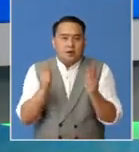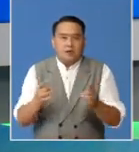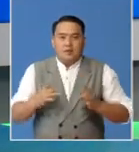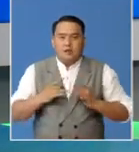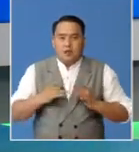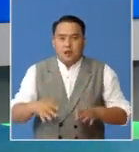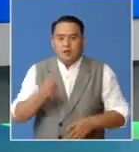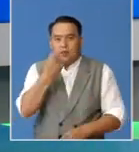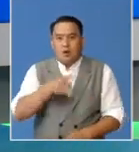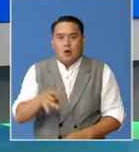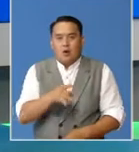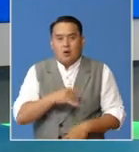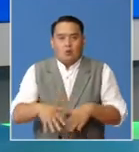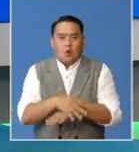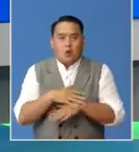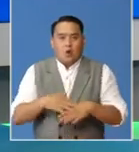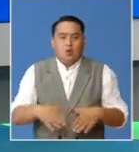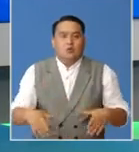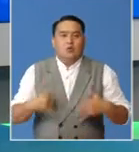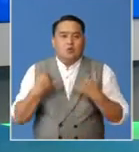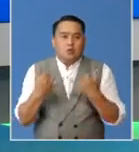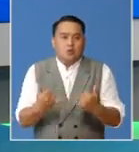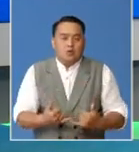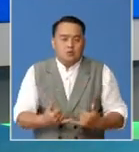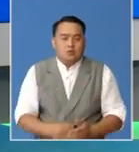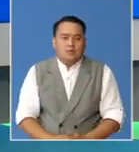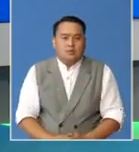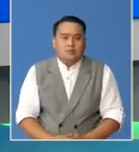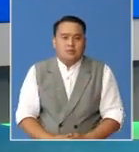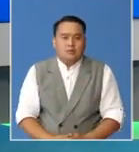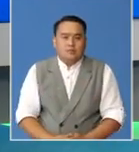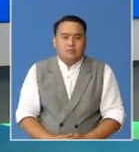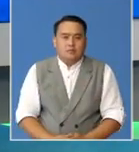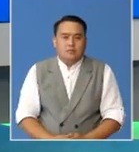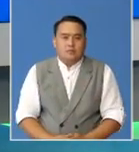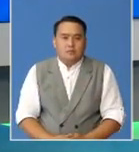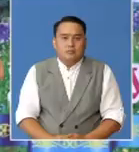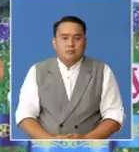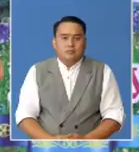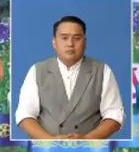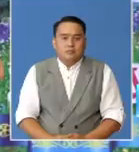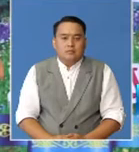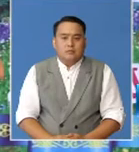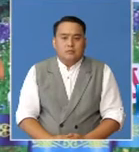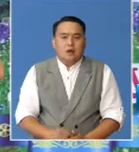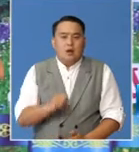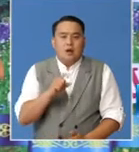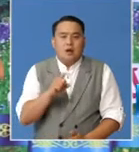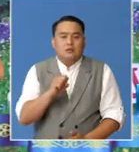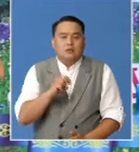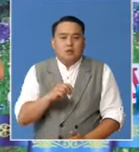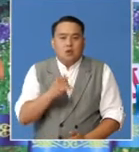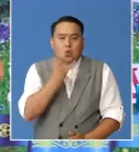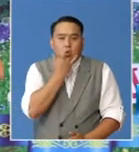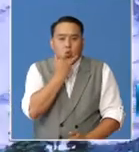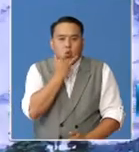шараға Памфилов ауданының зиялы қауымы, марқұмның көзін көрген қала тұрғындары жиналды. Азат Машуров Қазақстандағы ұйғыр